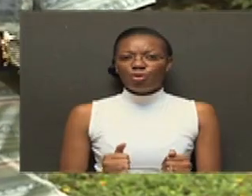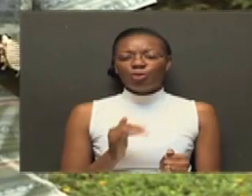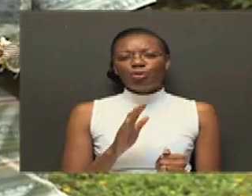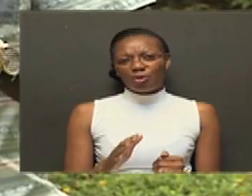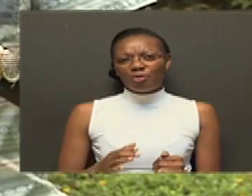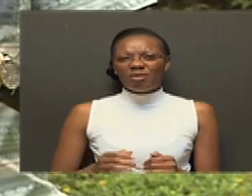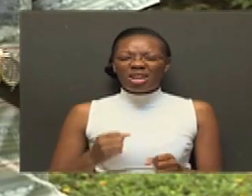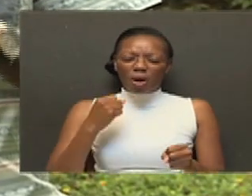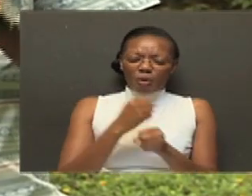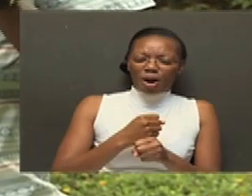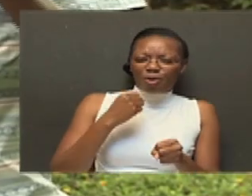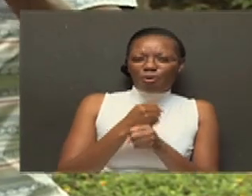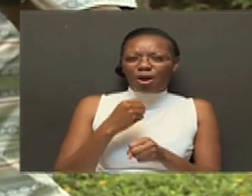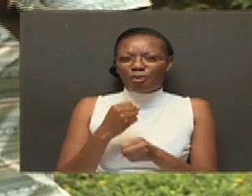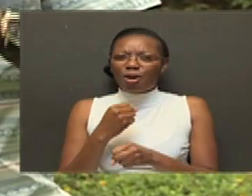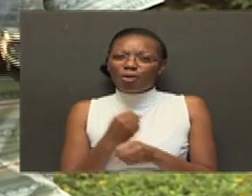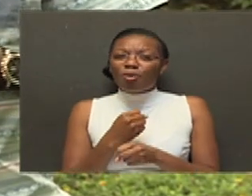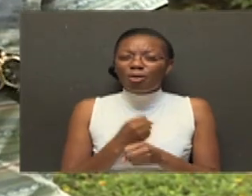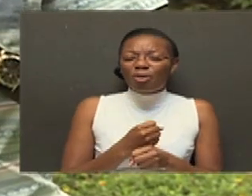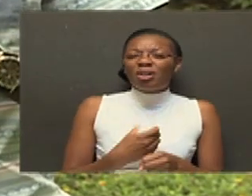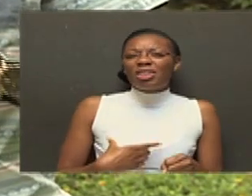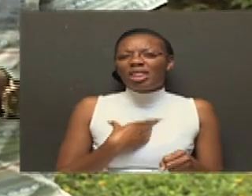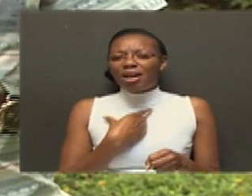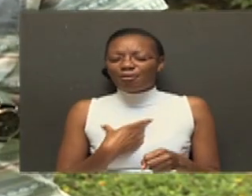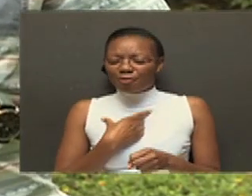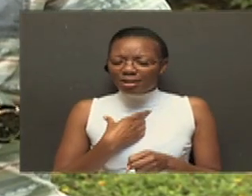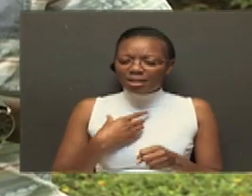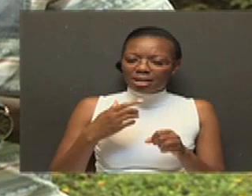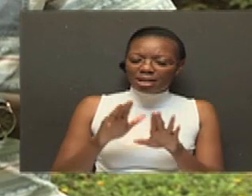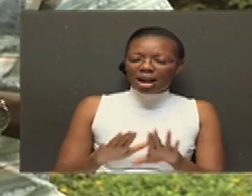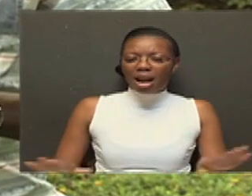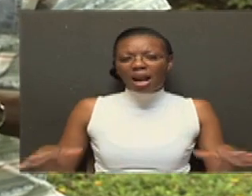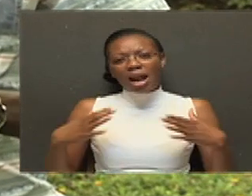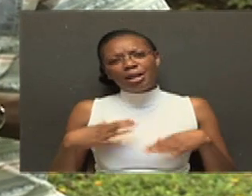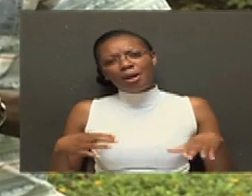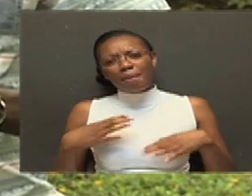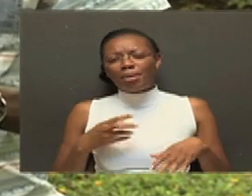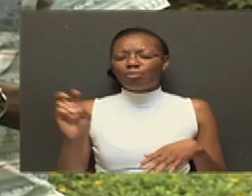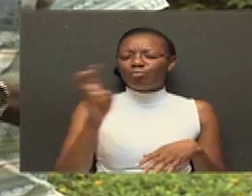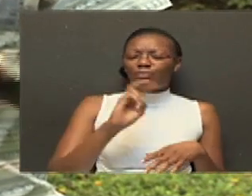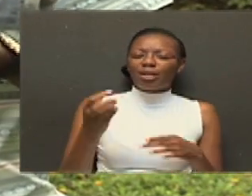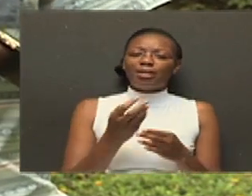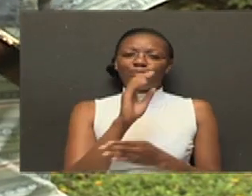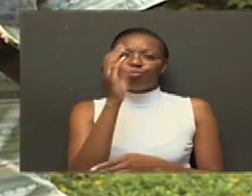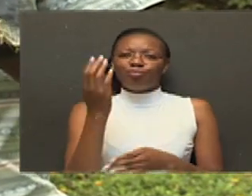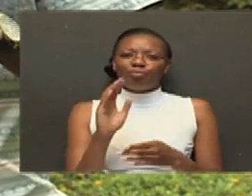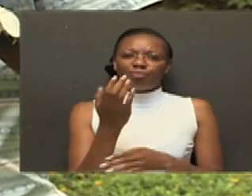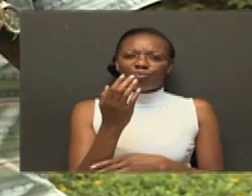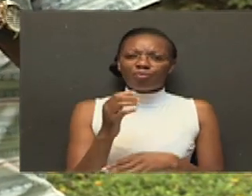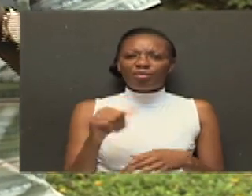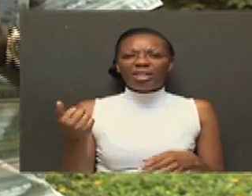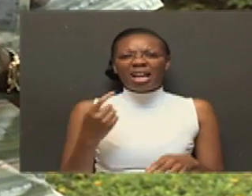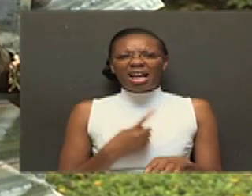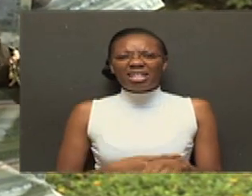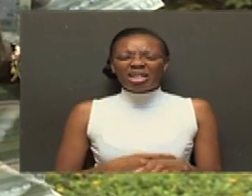Juhudi kali huhitajika ili kutembea mbali mwituni na hata wakati mwingine kwa mashamba ya watu ili kupata miti hii. Wakati mwingine mti fulani wa